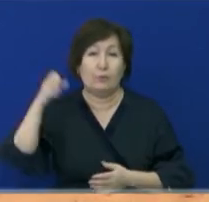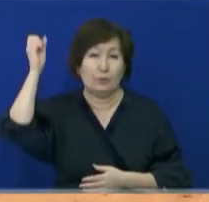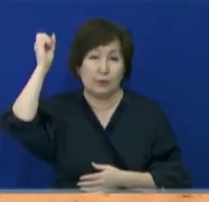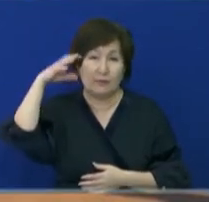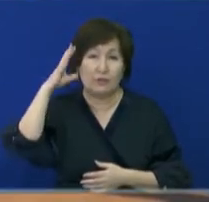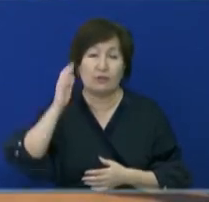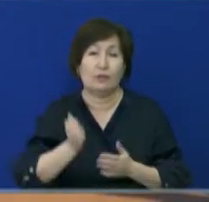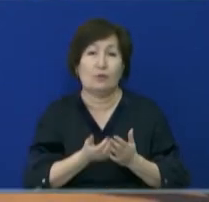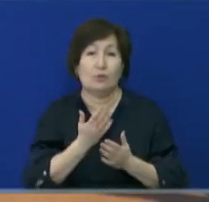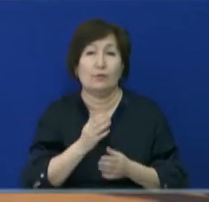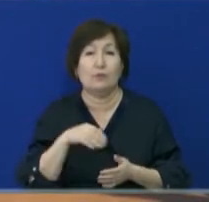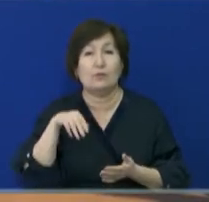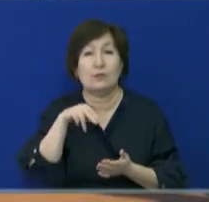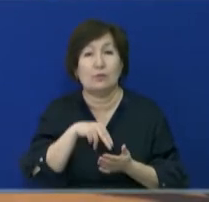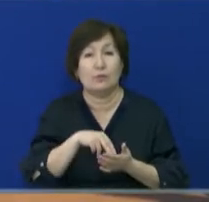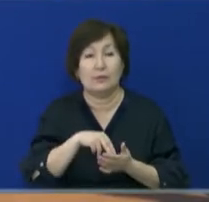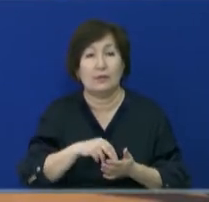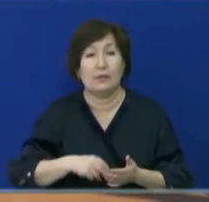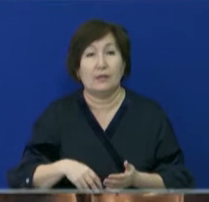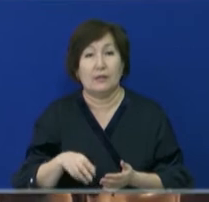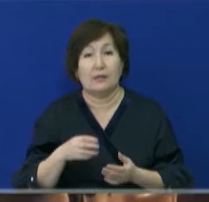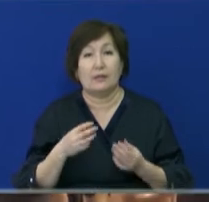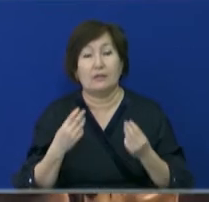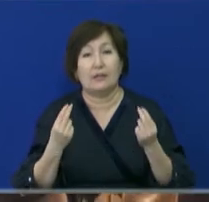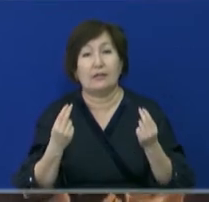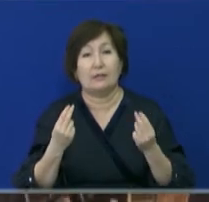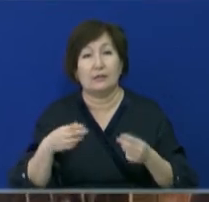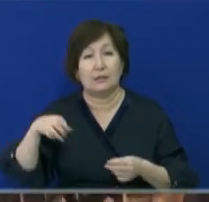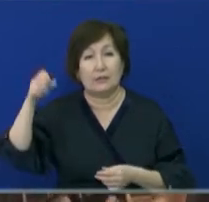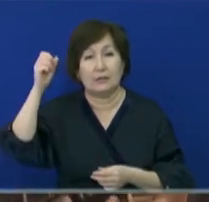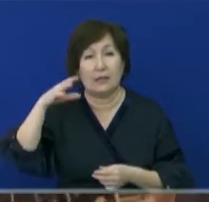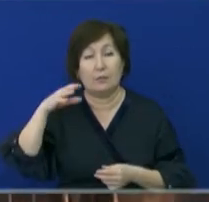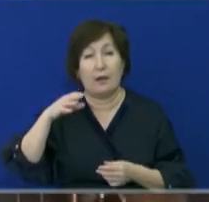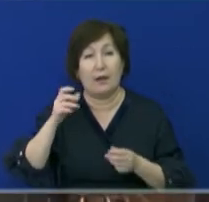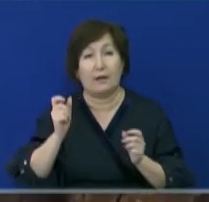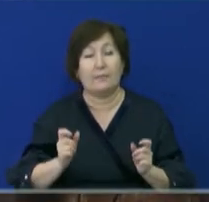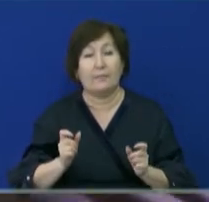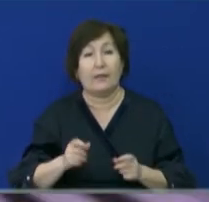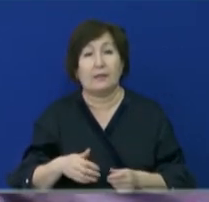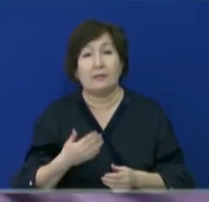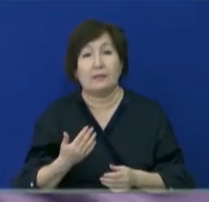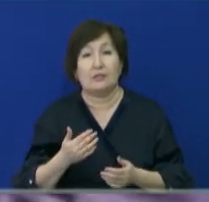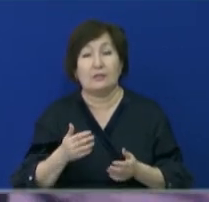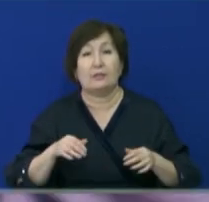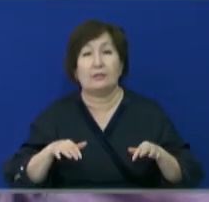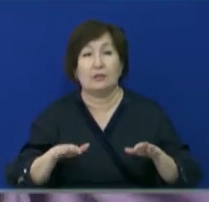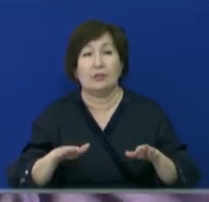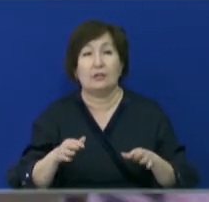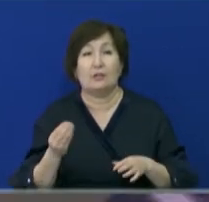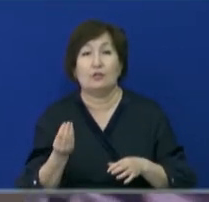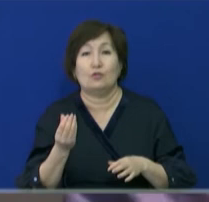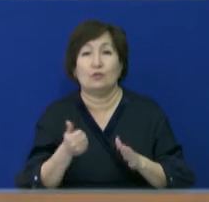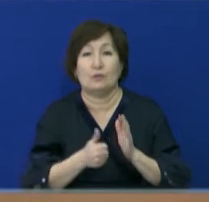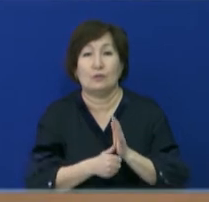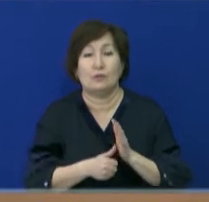978 шамды орнату жоспарланған. Мұнымен қоса жобаға бұрын жарық тартылмаған 32 көшені қосу туралы шешім қабылданды. Аталмыш көше